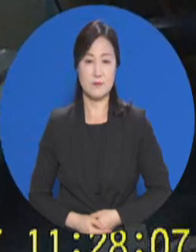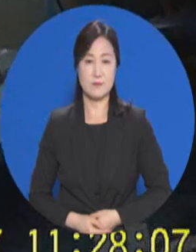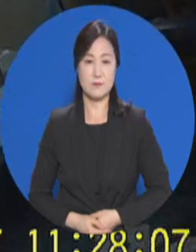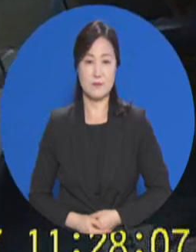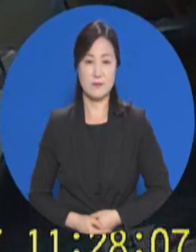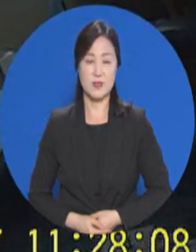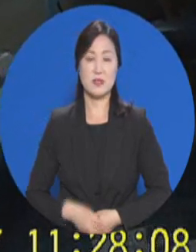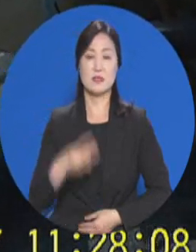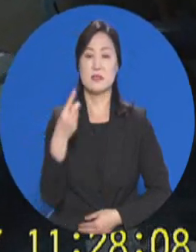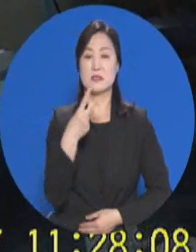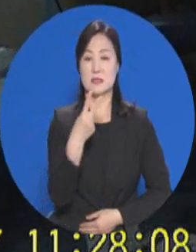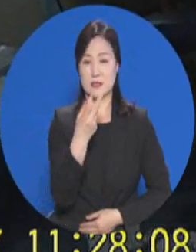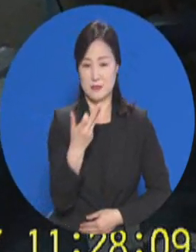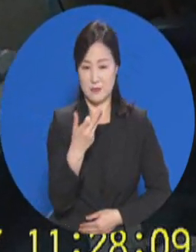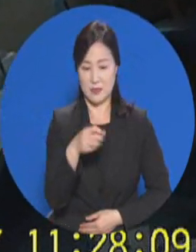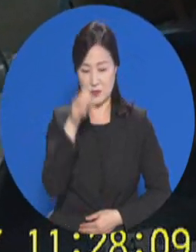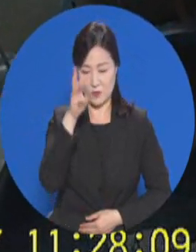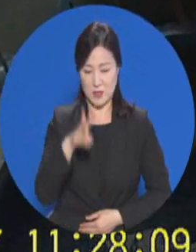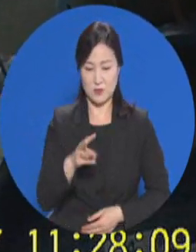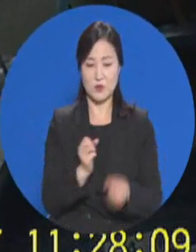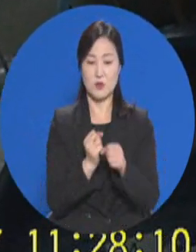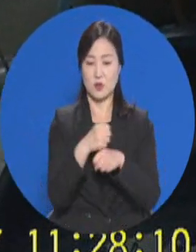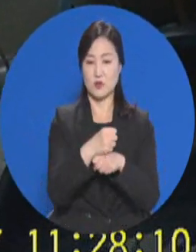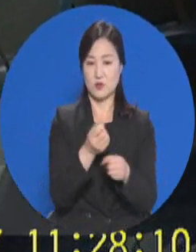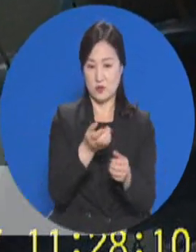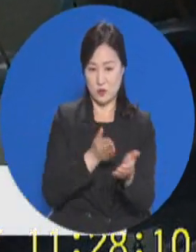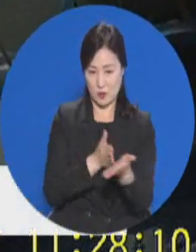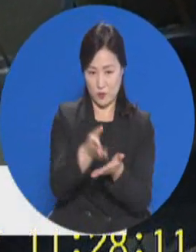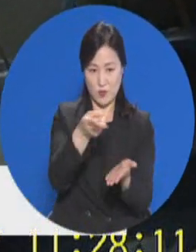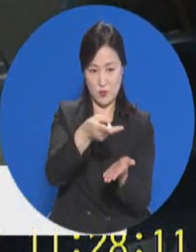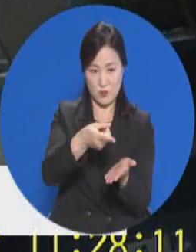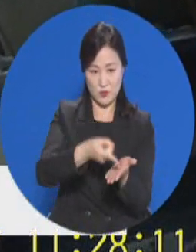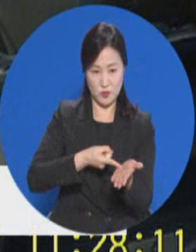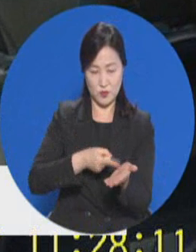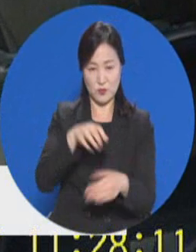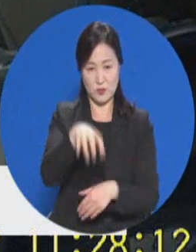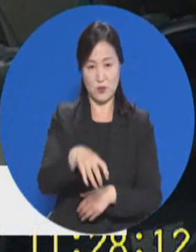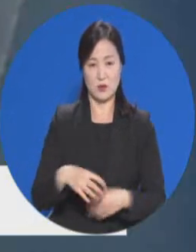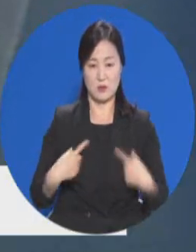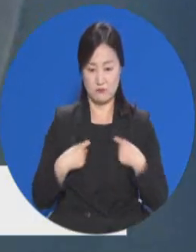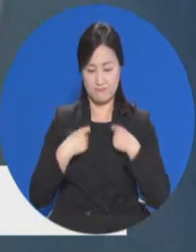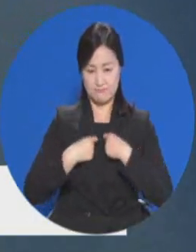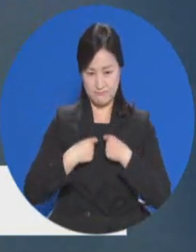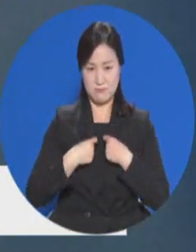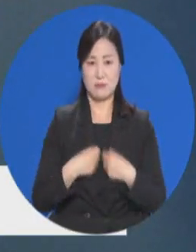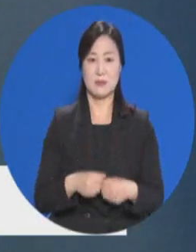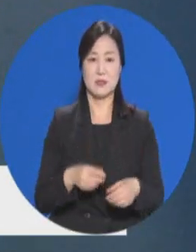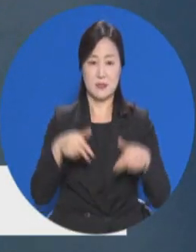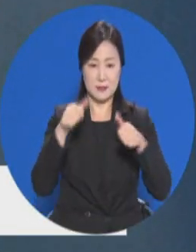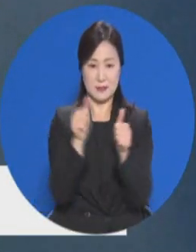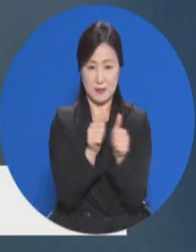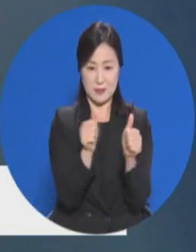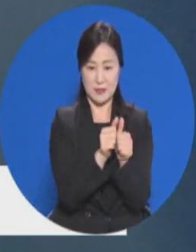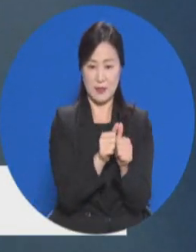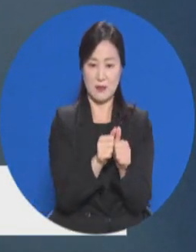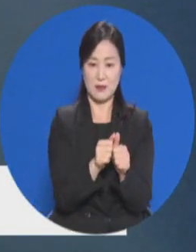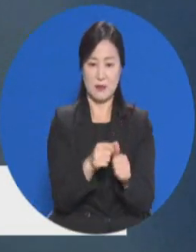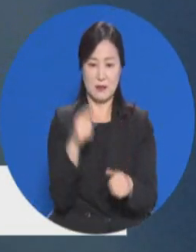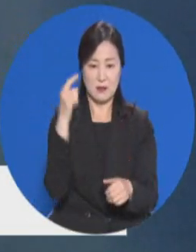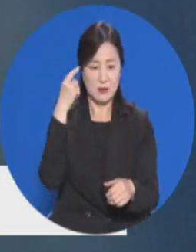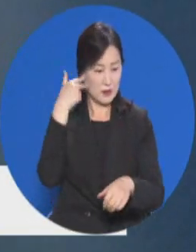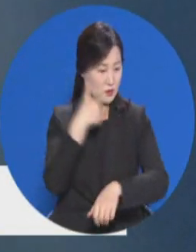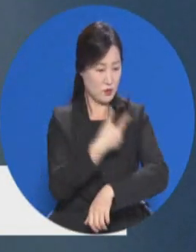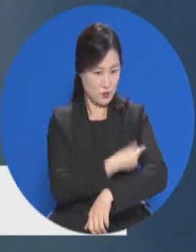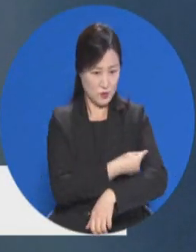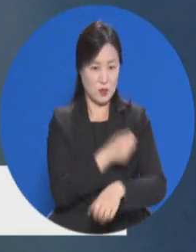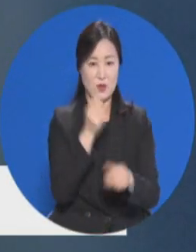지난 2018년 광주 한 척추 전문 병원 수술실. 수술복을 갖춰 입은 남성이 마취된 환자 옆에 섰습니다.